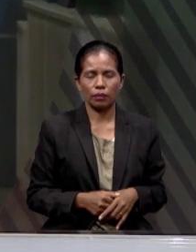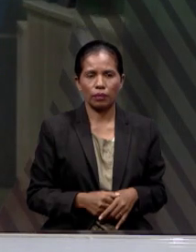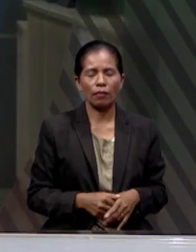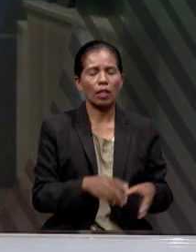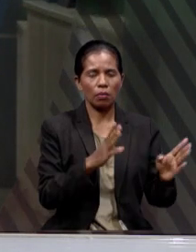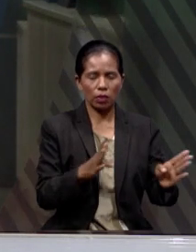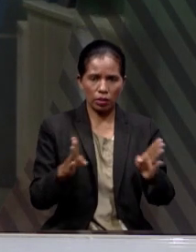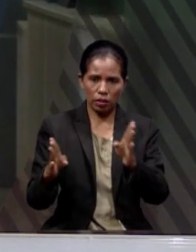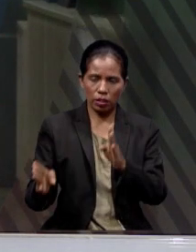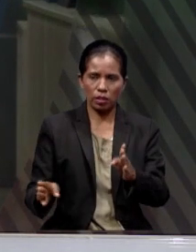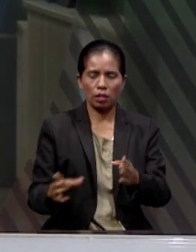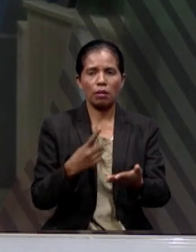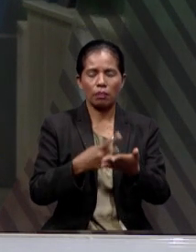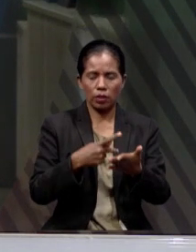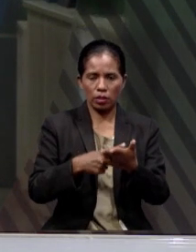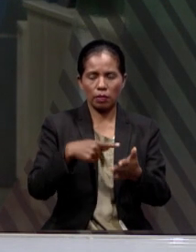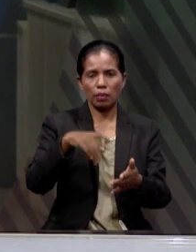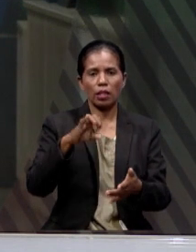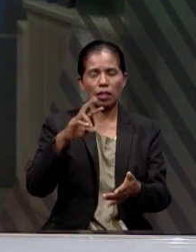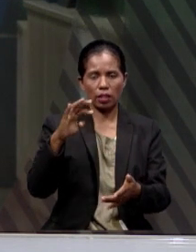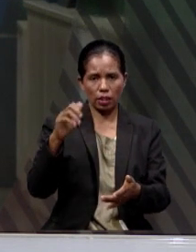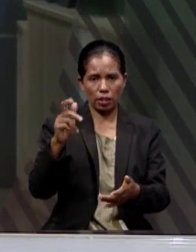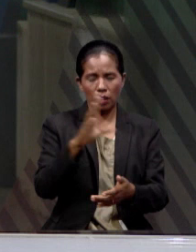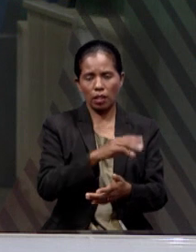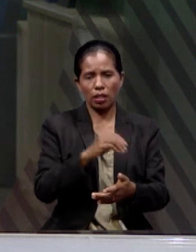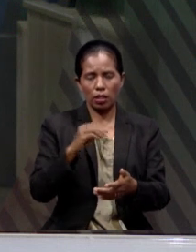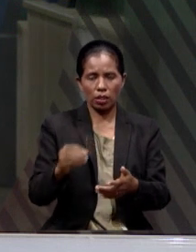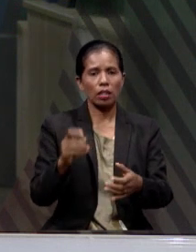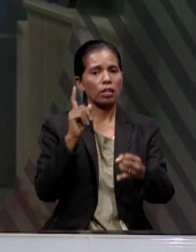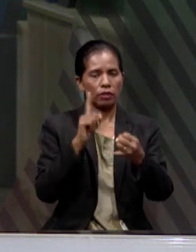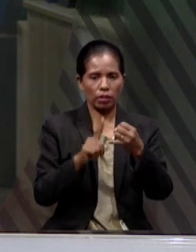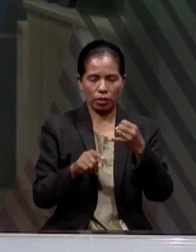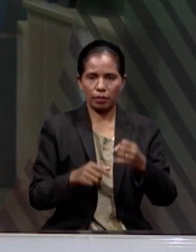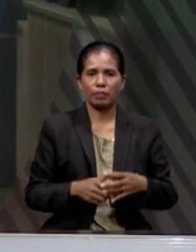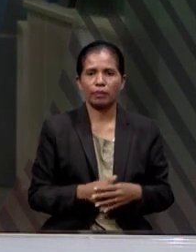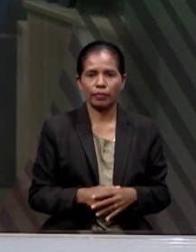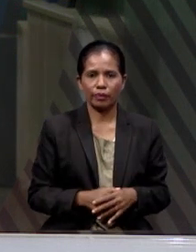Processo tenderização ba projeto Pelican Paradise e ao na fase final.